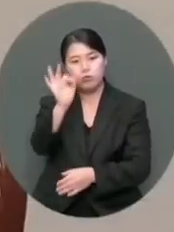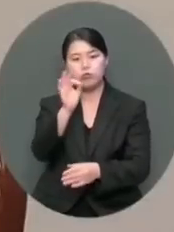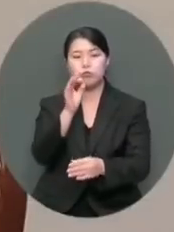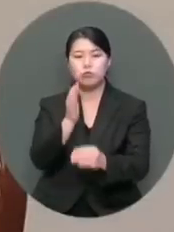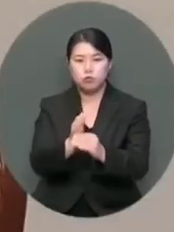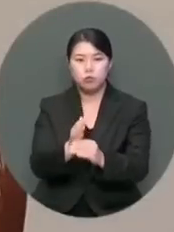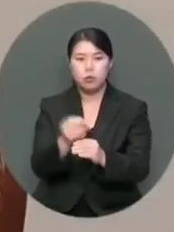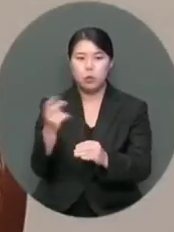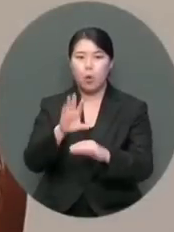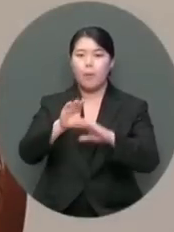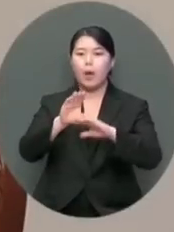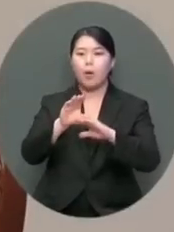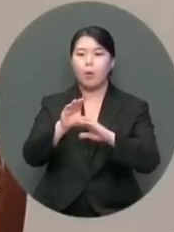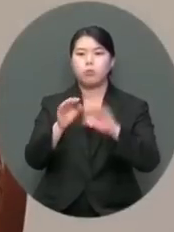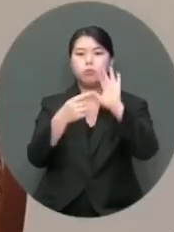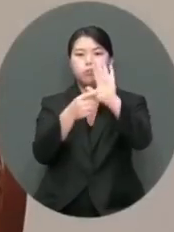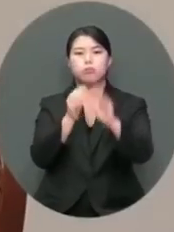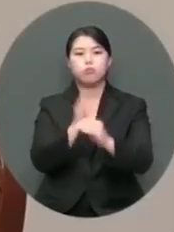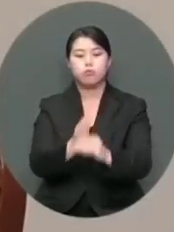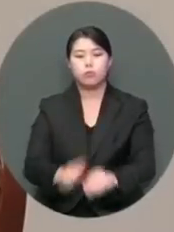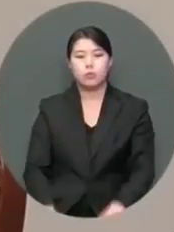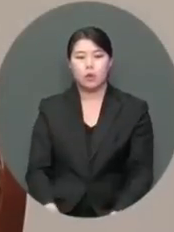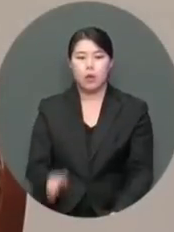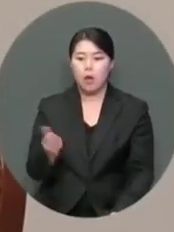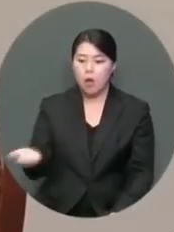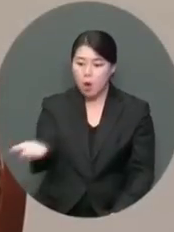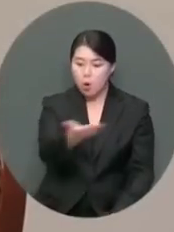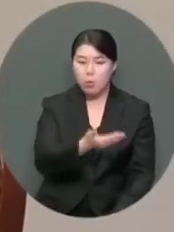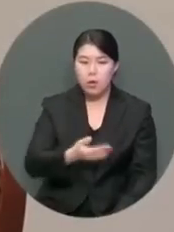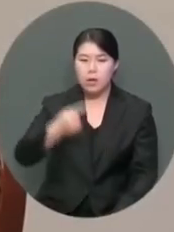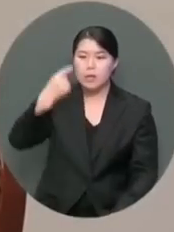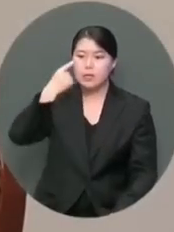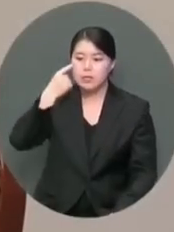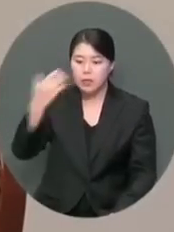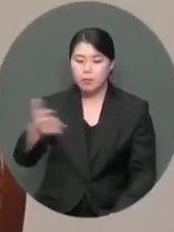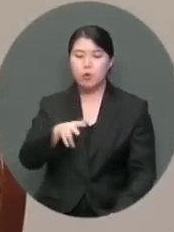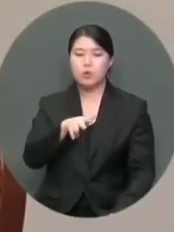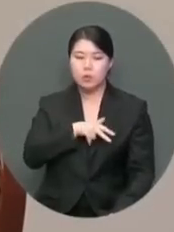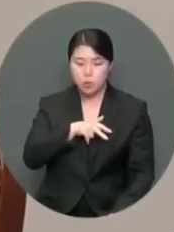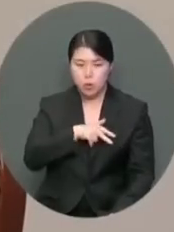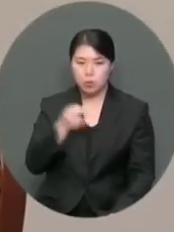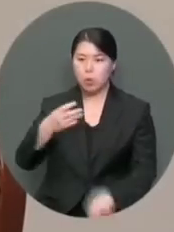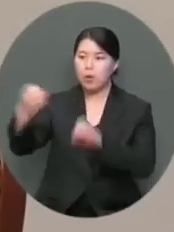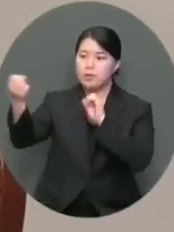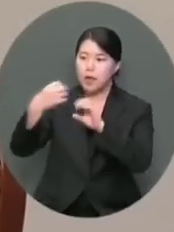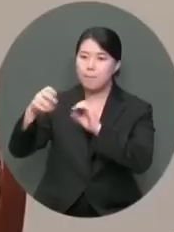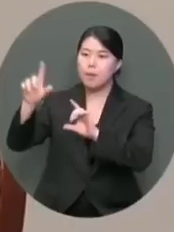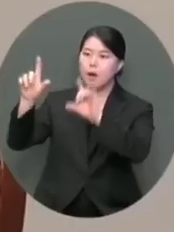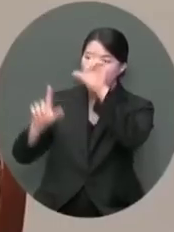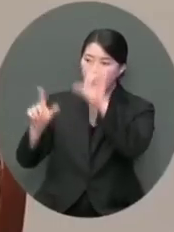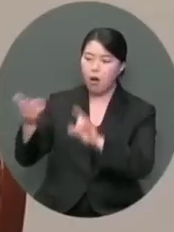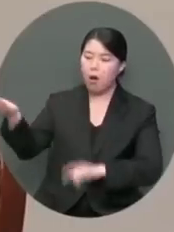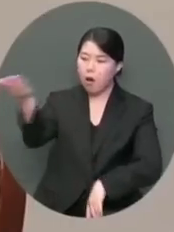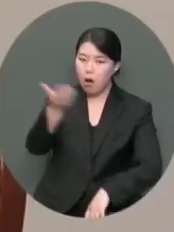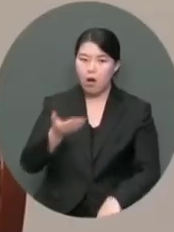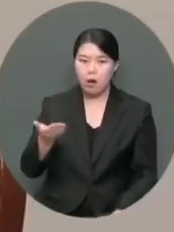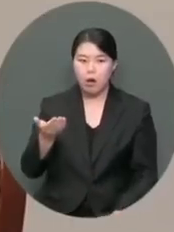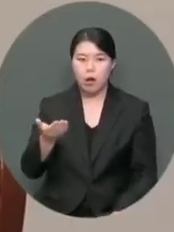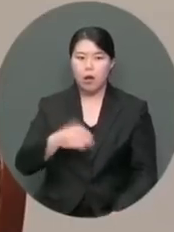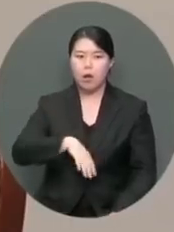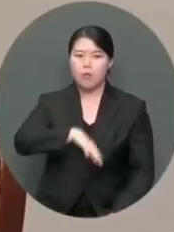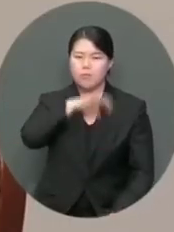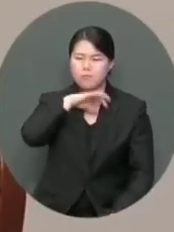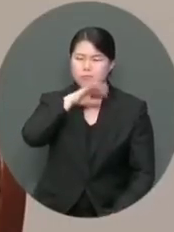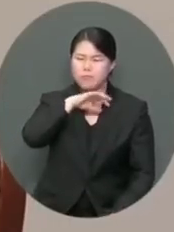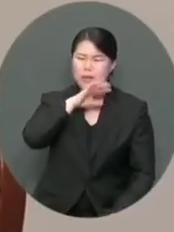생방송되고 있습니다. 의원님들께서 질의하시는 의원님이나 답변하시는 정부 측에 불만이